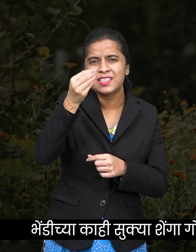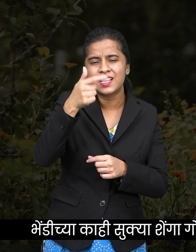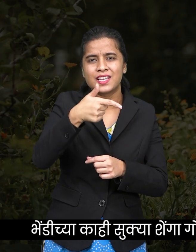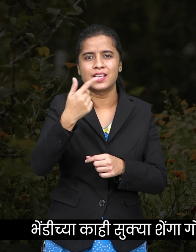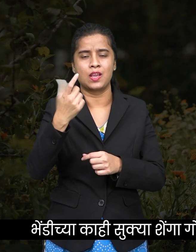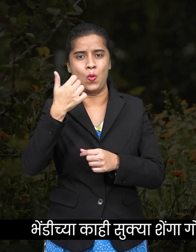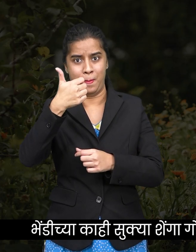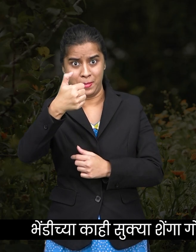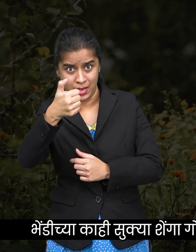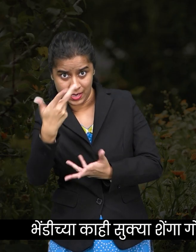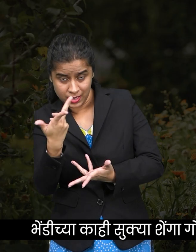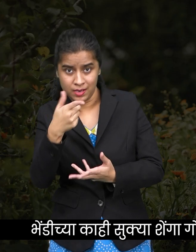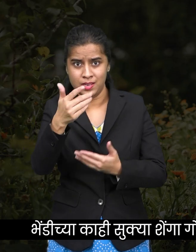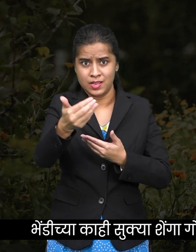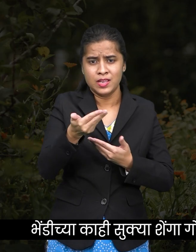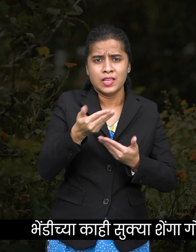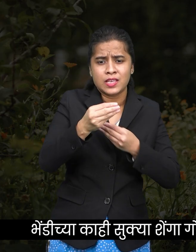करा.